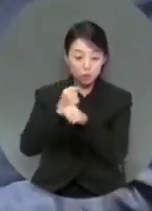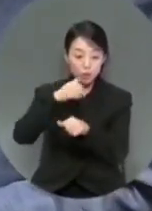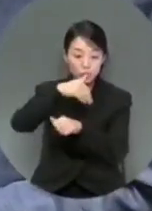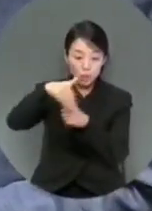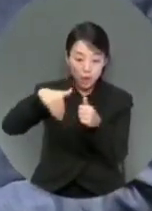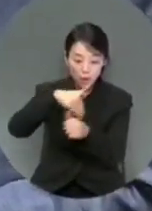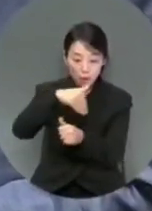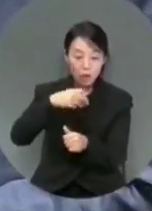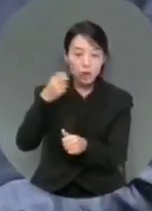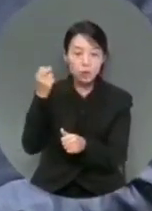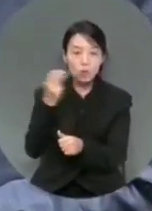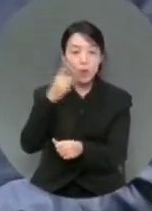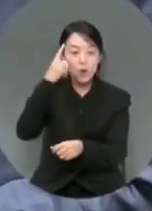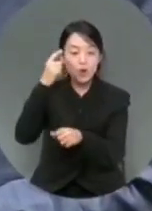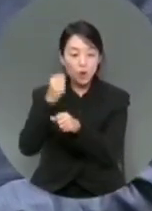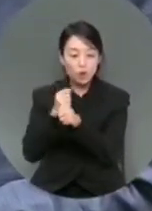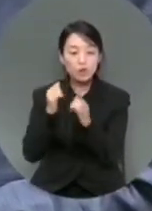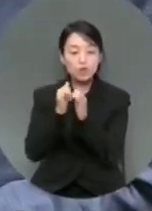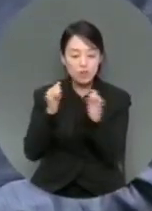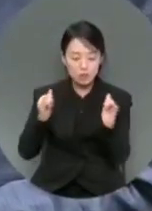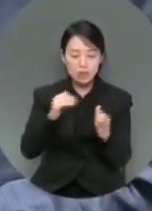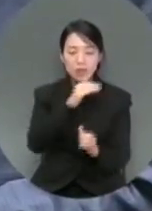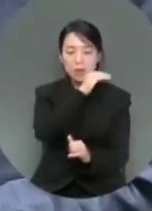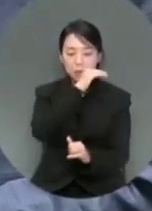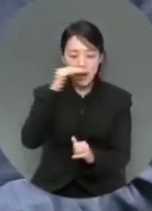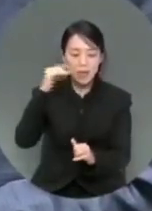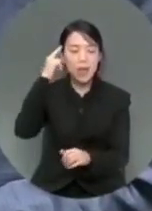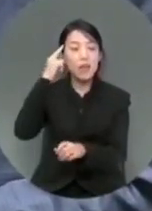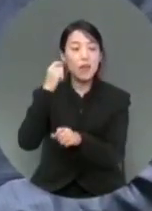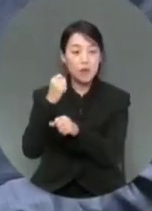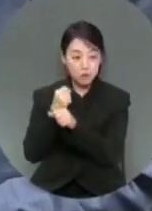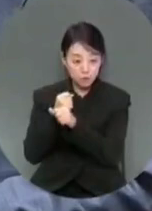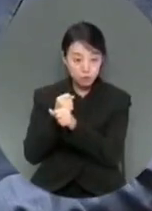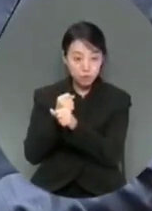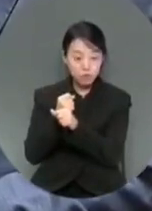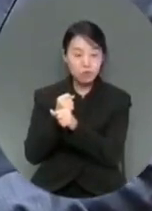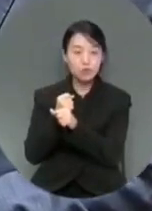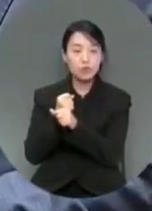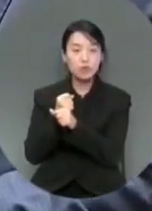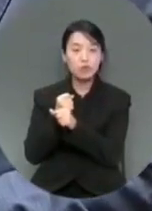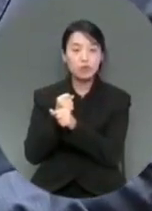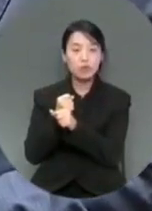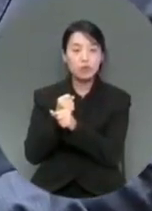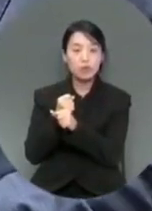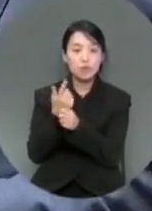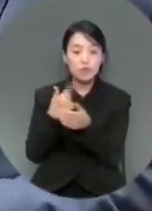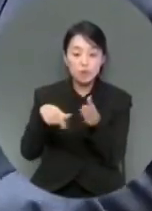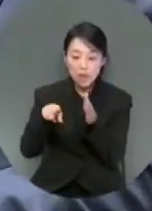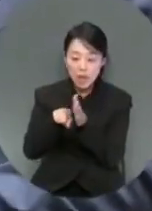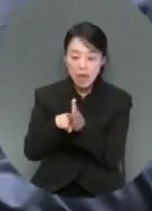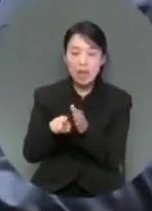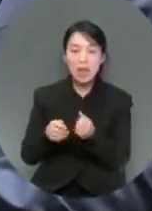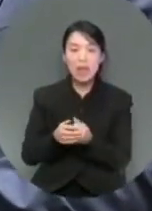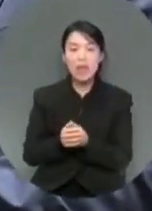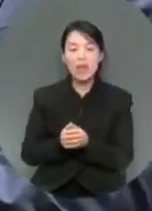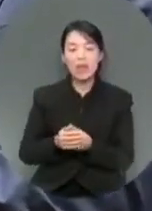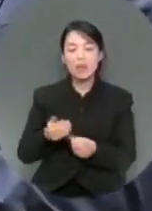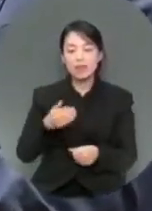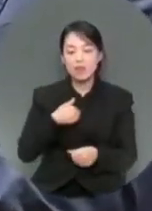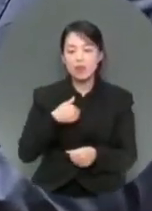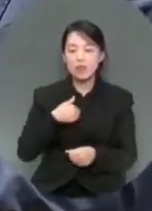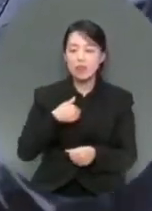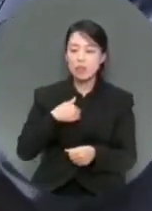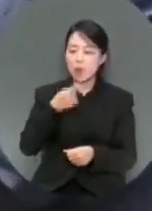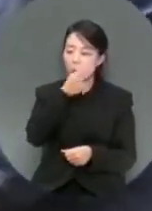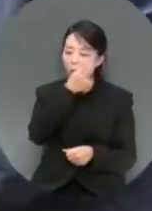연구 인력들이 제대로 연구하는데 저희들이 혹시 제대로 살피지 못한 부분이